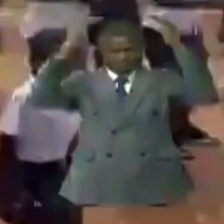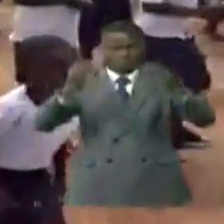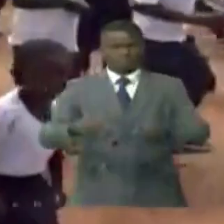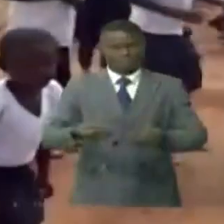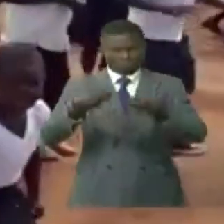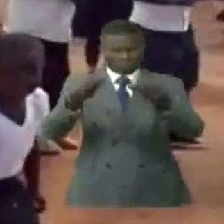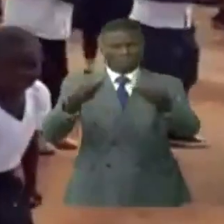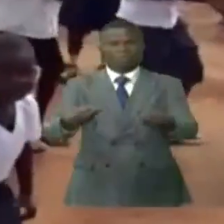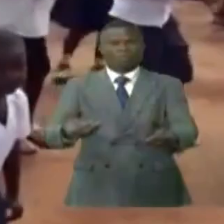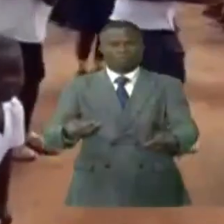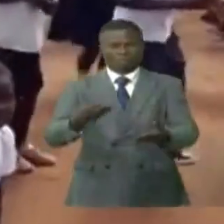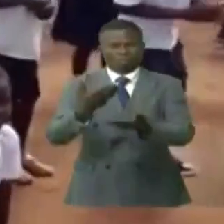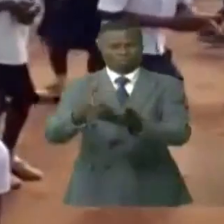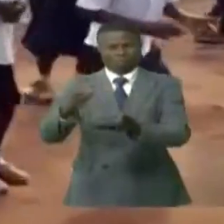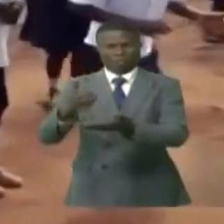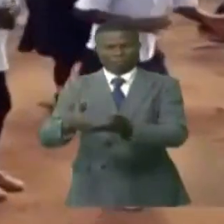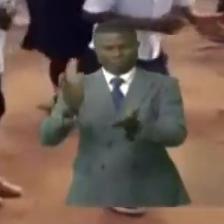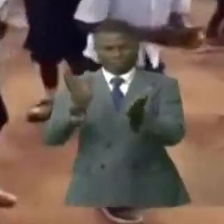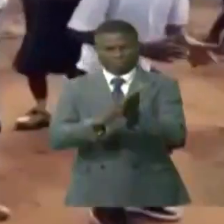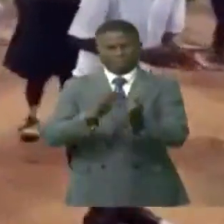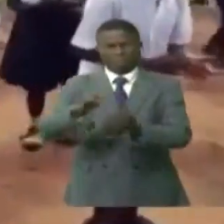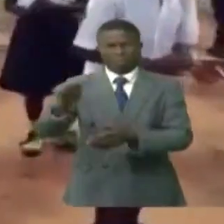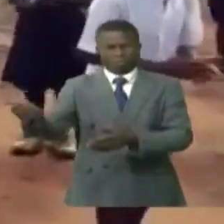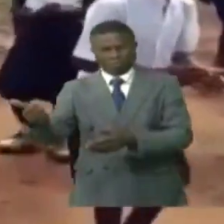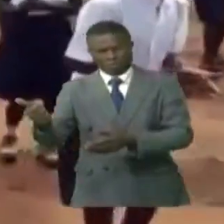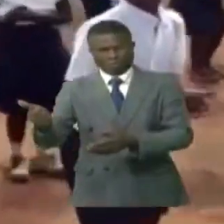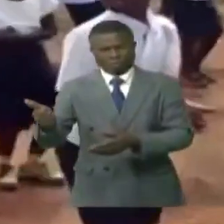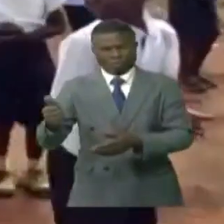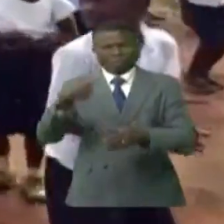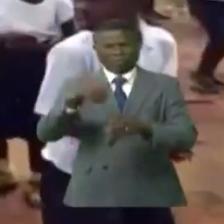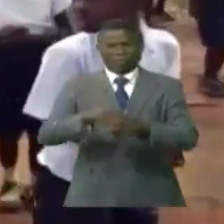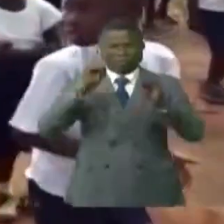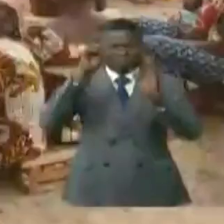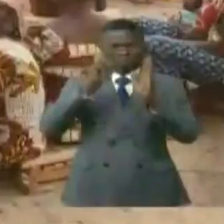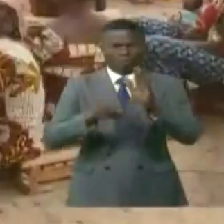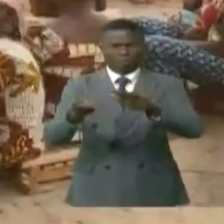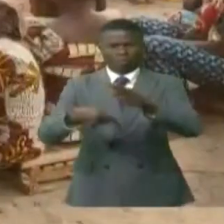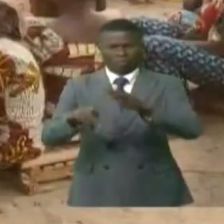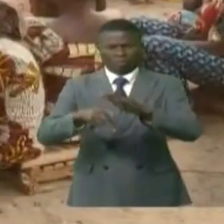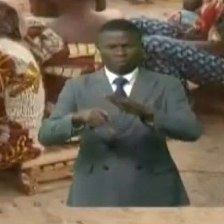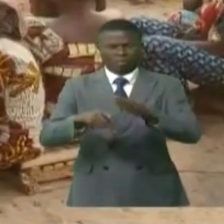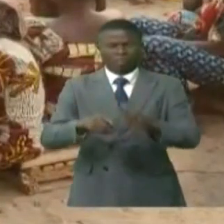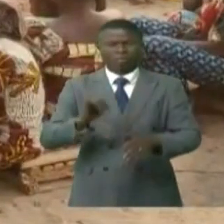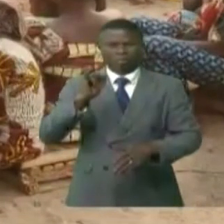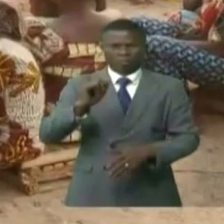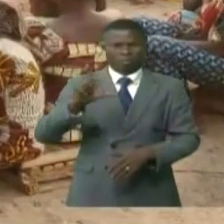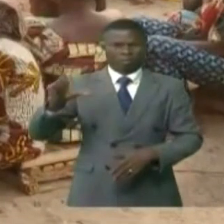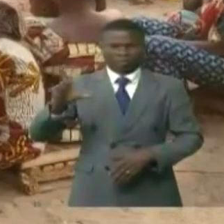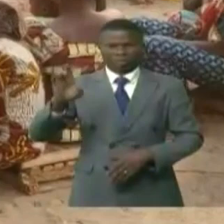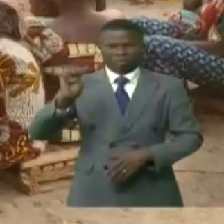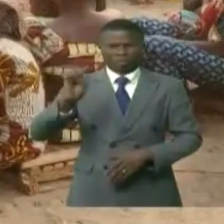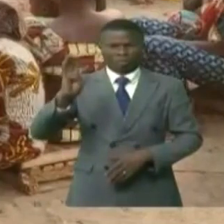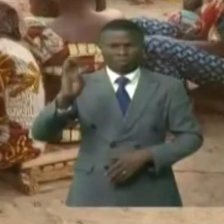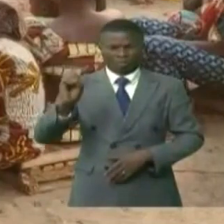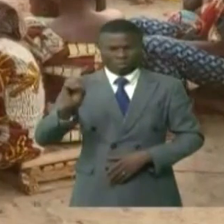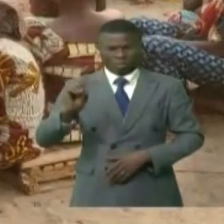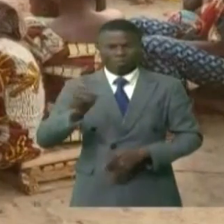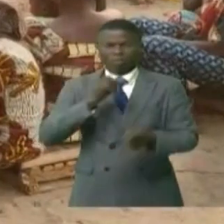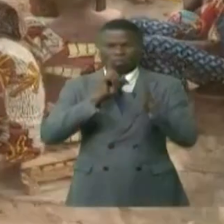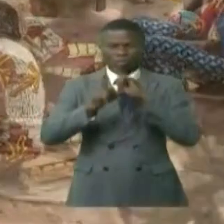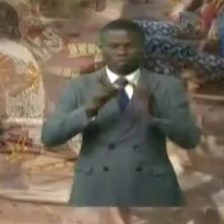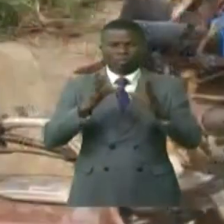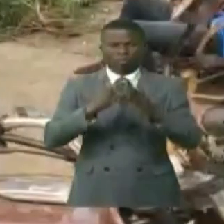été également distribuées dans certains établissements d'enseignement primaire d'Ilebo par lui. Dans un